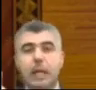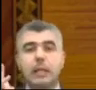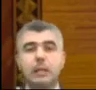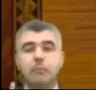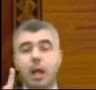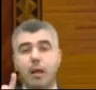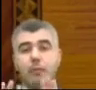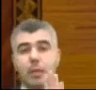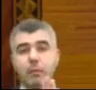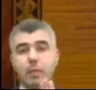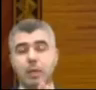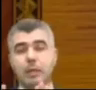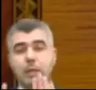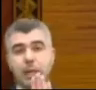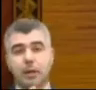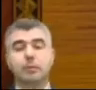الرابع